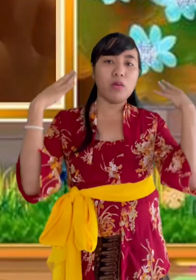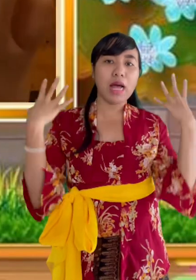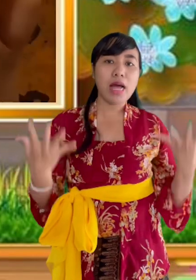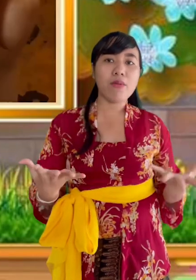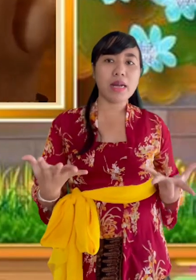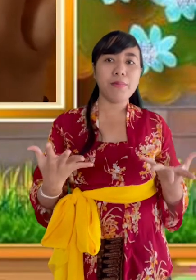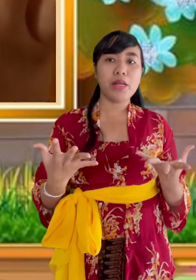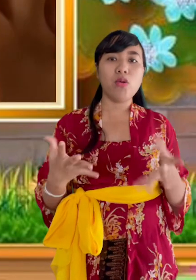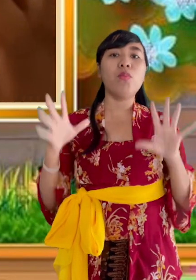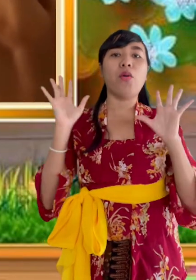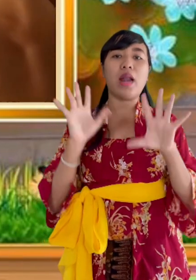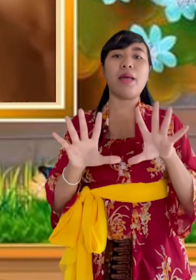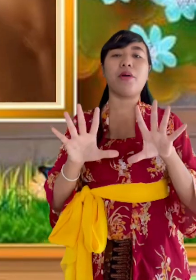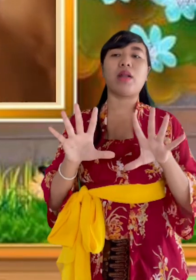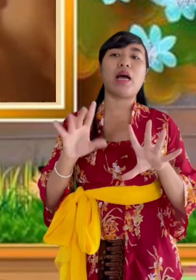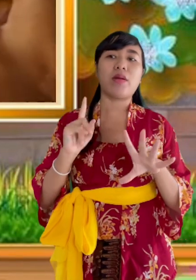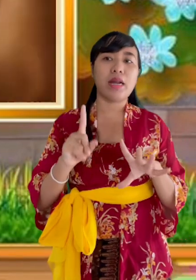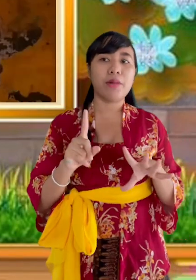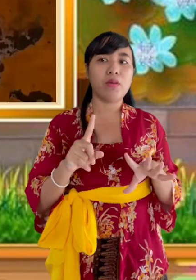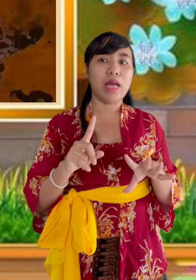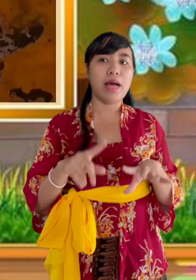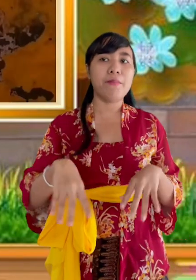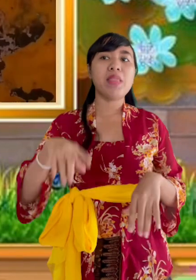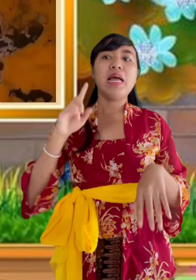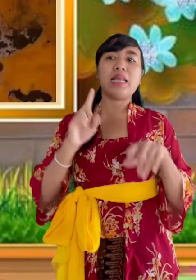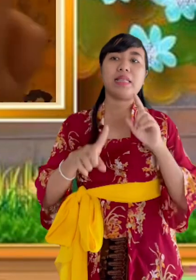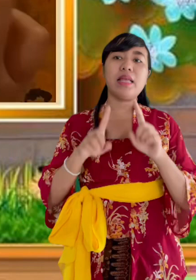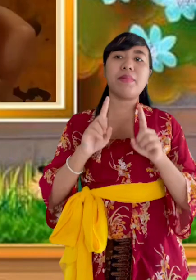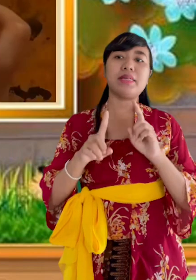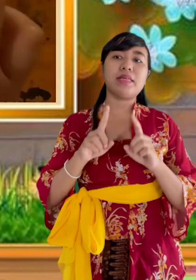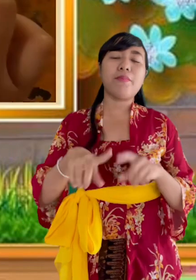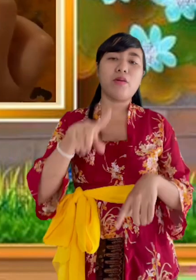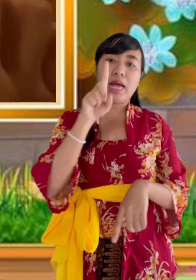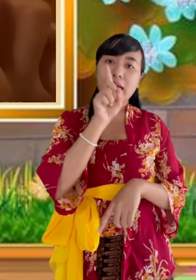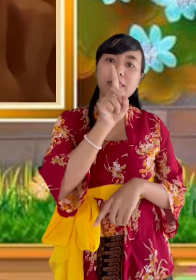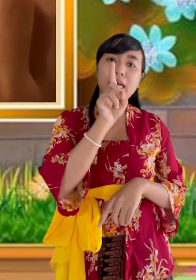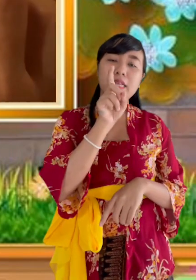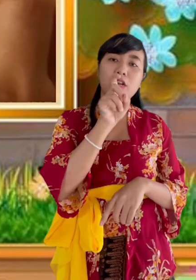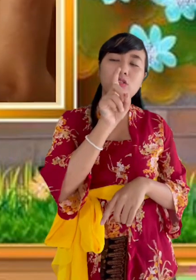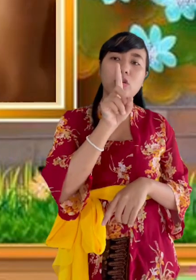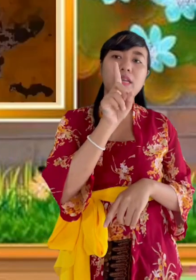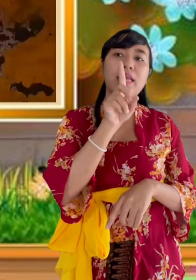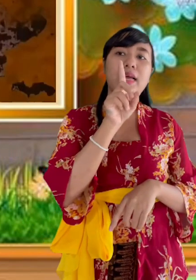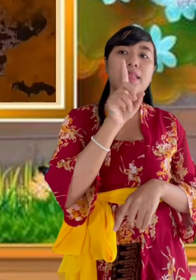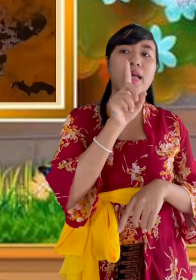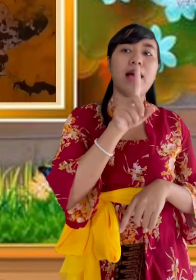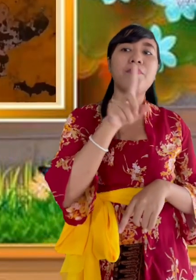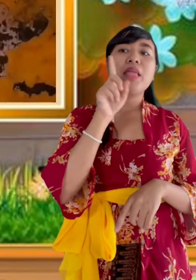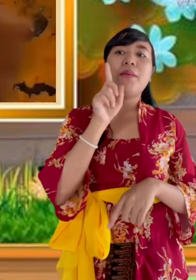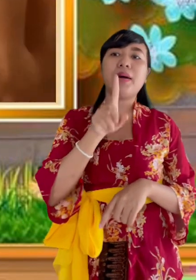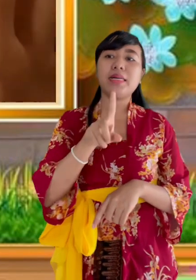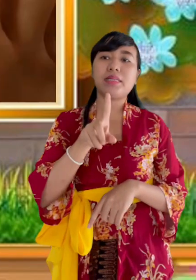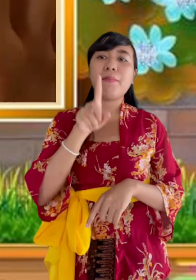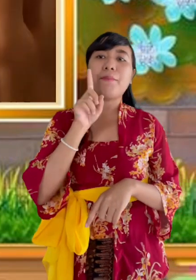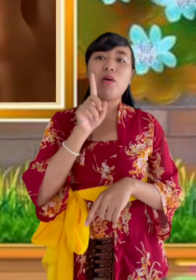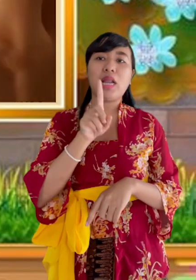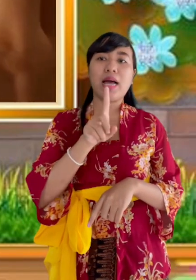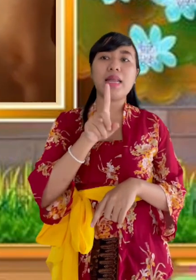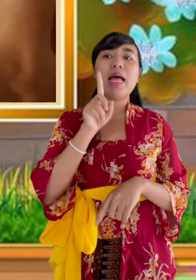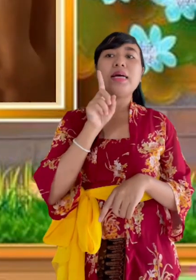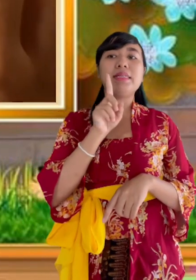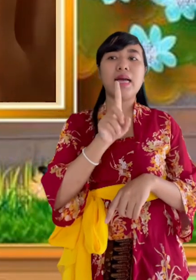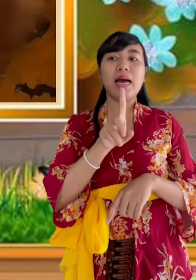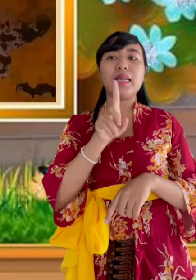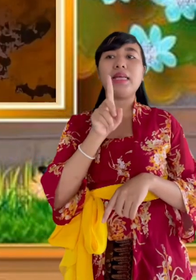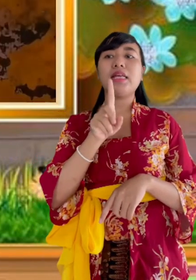ingin menggunakan warna biru, boleh menggunakan warna biru ya. Nanti mengecap menggunakan jari telunjuk, diingat ya, mengecap